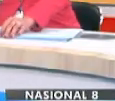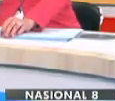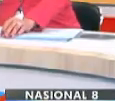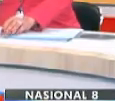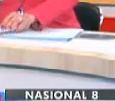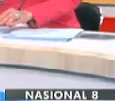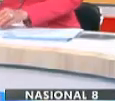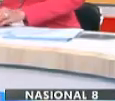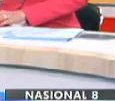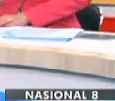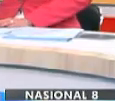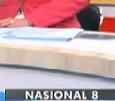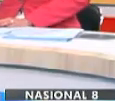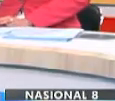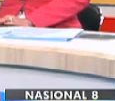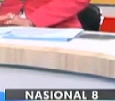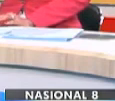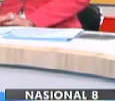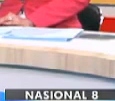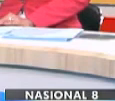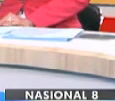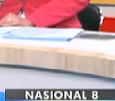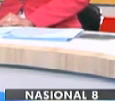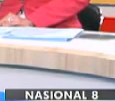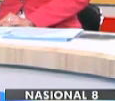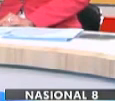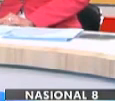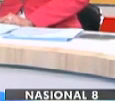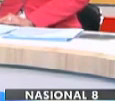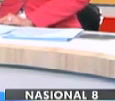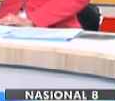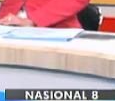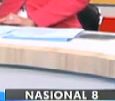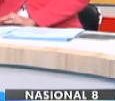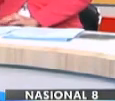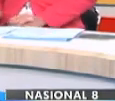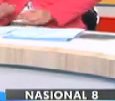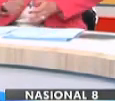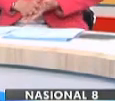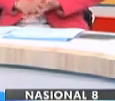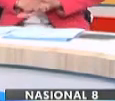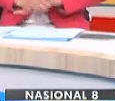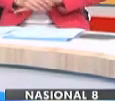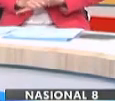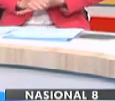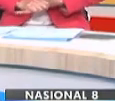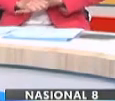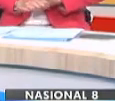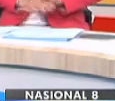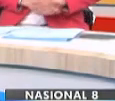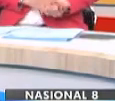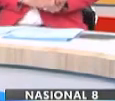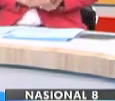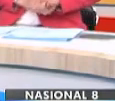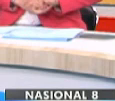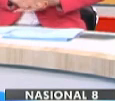Baik, Nasional 8 edisi 14 Mei berakhir di sini. Teruskan menonton TV1. Menyusul selepas ini,